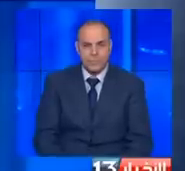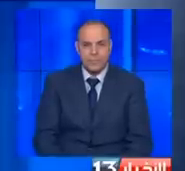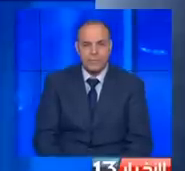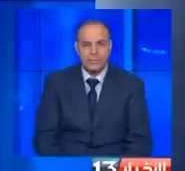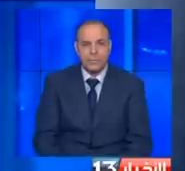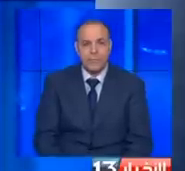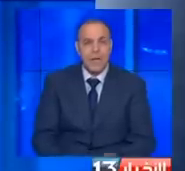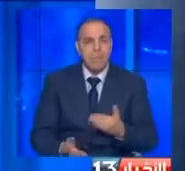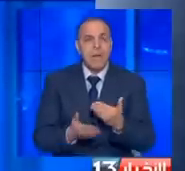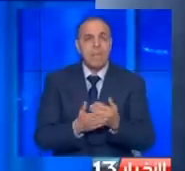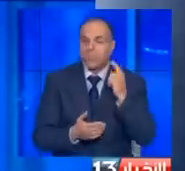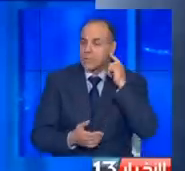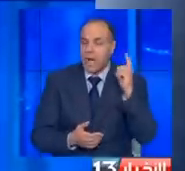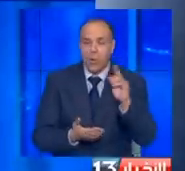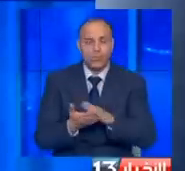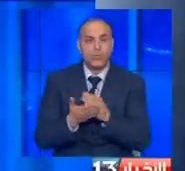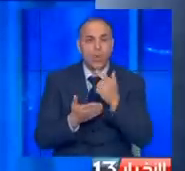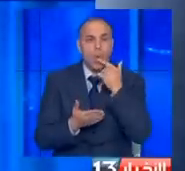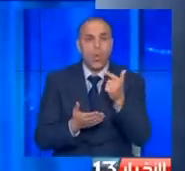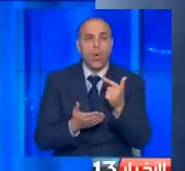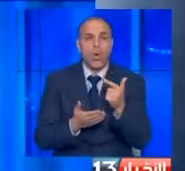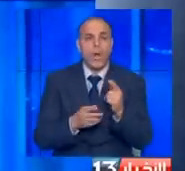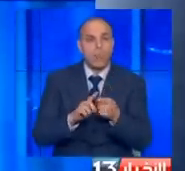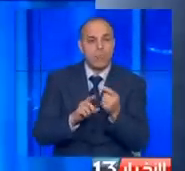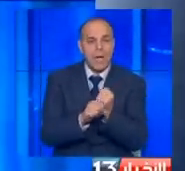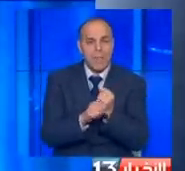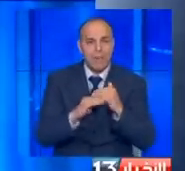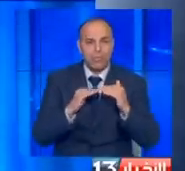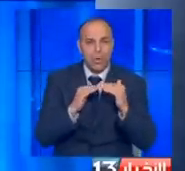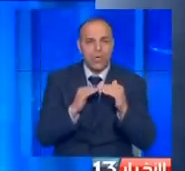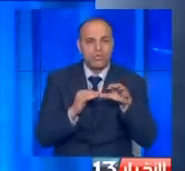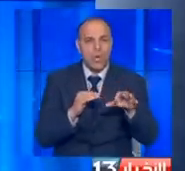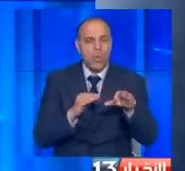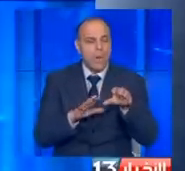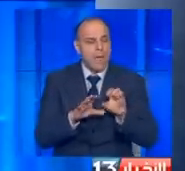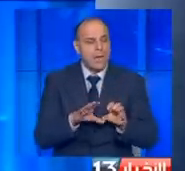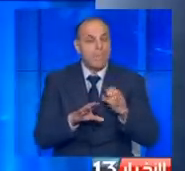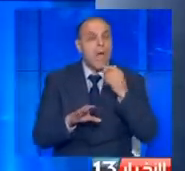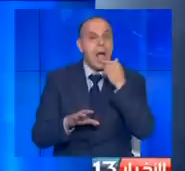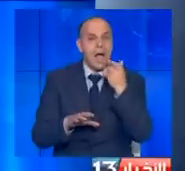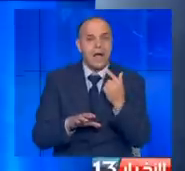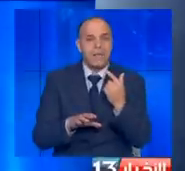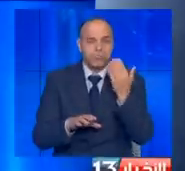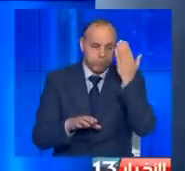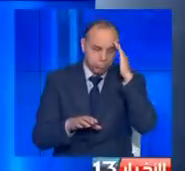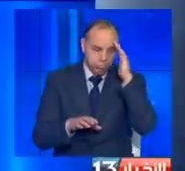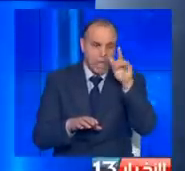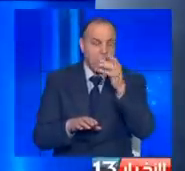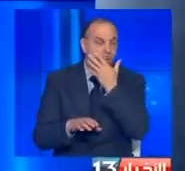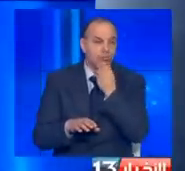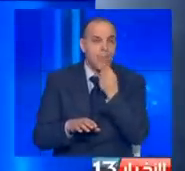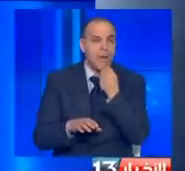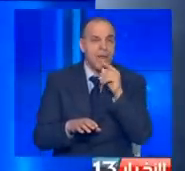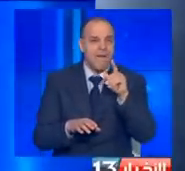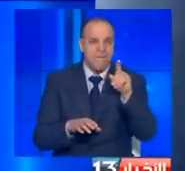وفيما المخبريين يترجم اهميه العمل على المستويين الجهوي والمحلي ت تعرفون الى جمال